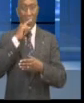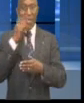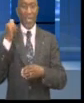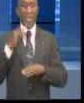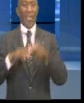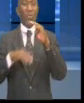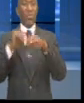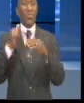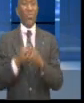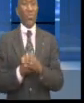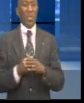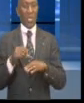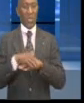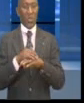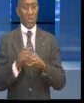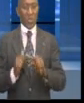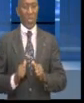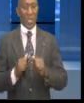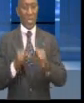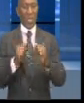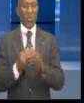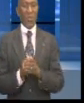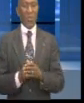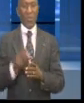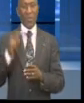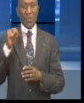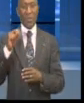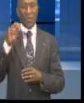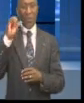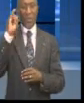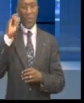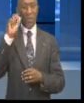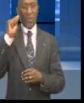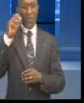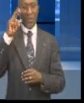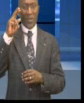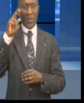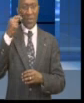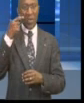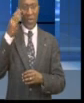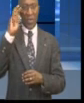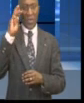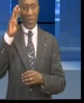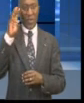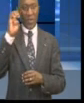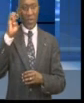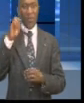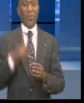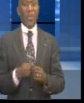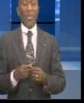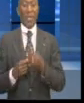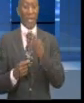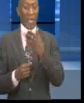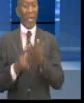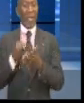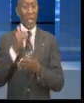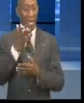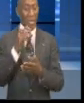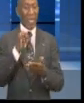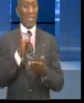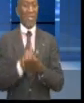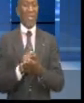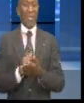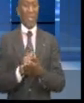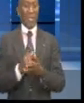voie publique, le mur empêche la circulation normale aux passants, surtout ceux qui cherchent à atteindre le canal Lido.